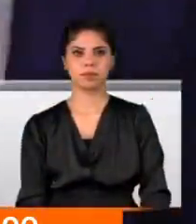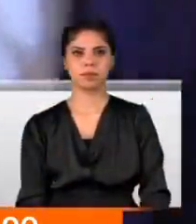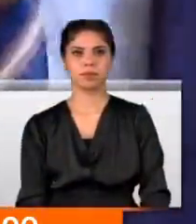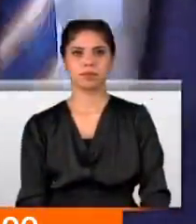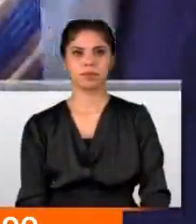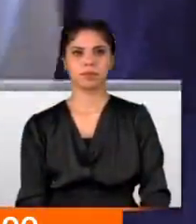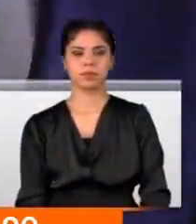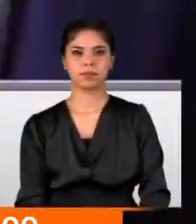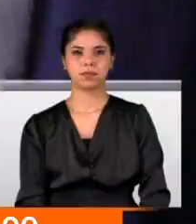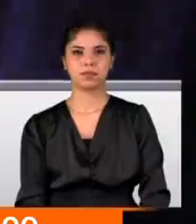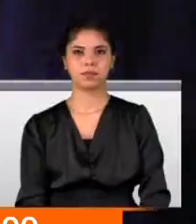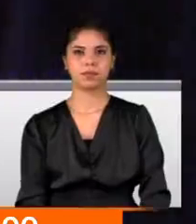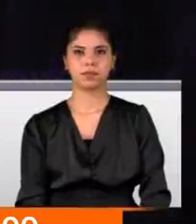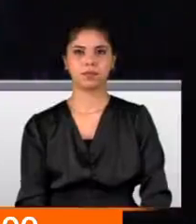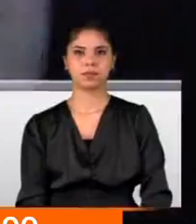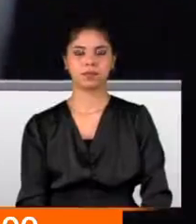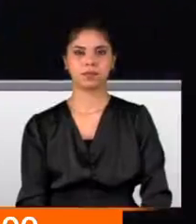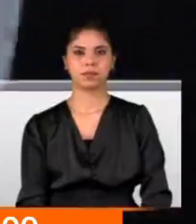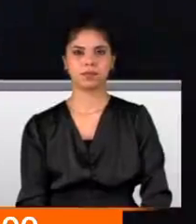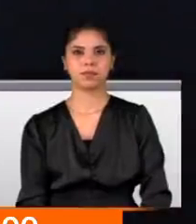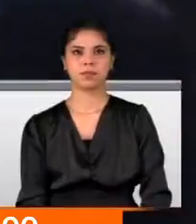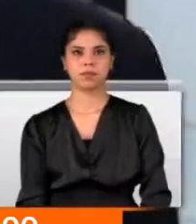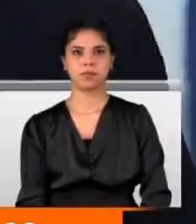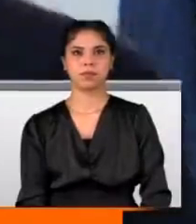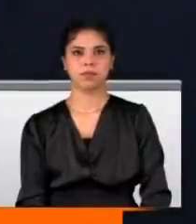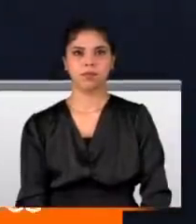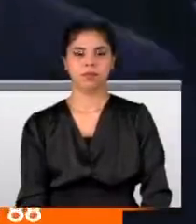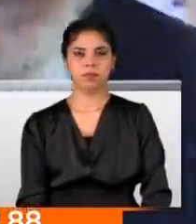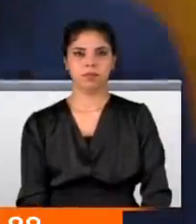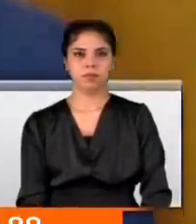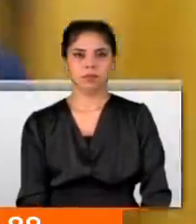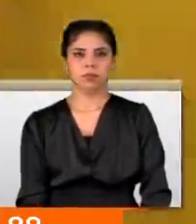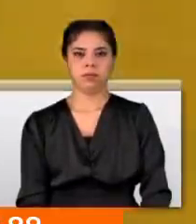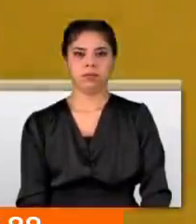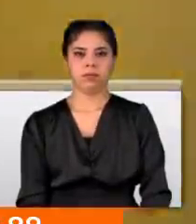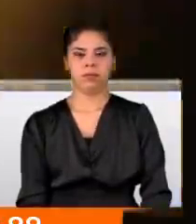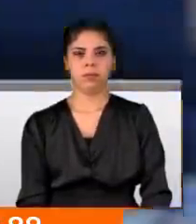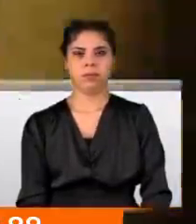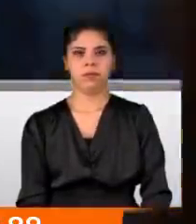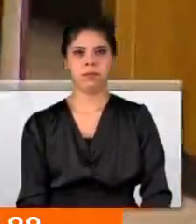Nuşirevan Elçi'nin özerklikle ilgili bir açıklaması olmuş. CHP'nin desteklediğini söylüyor ama aynı görüşte misiniz?